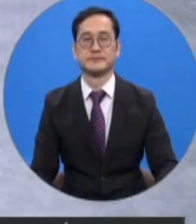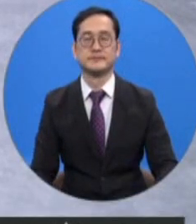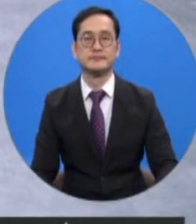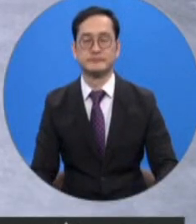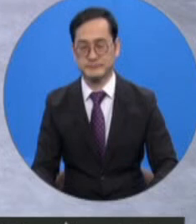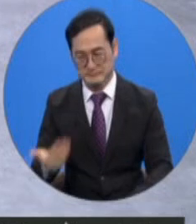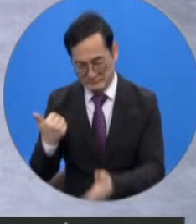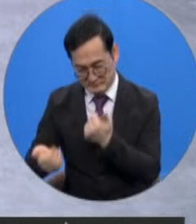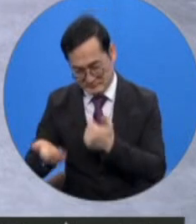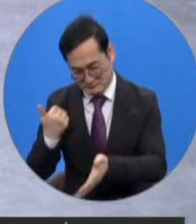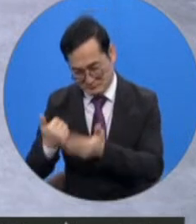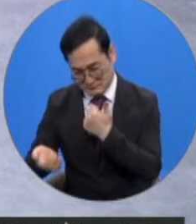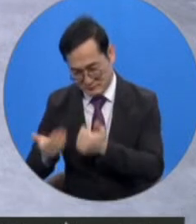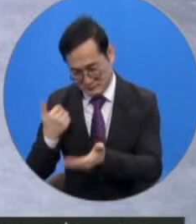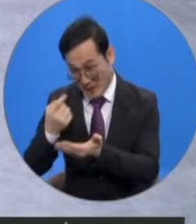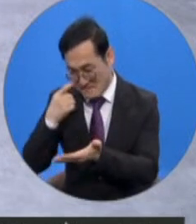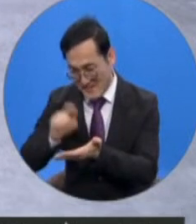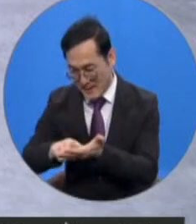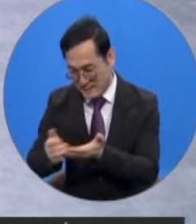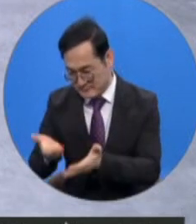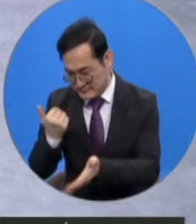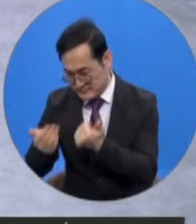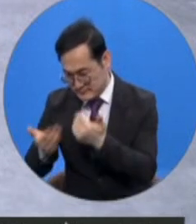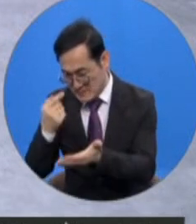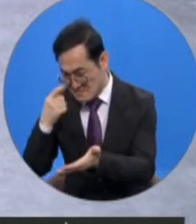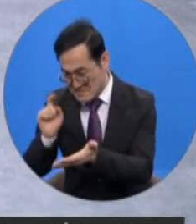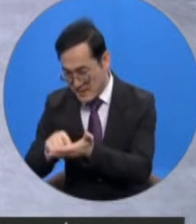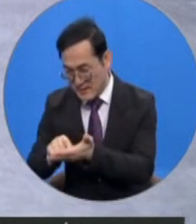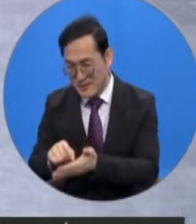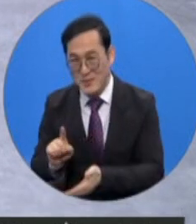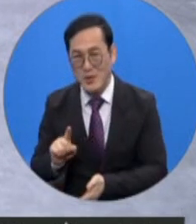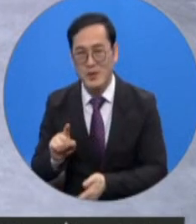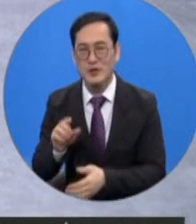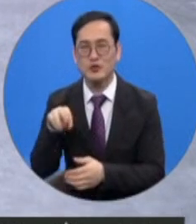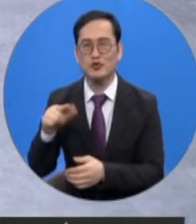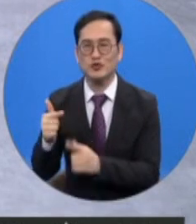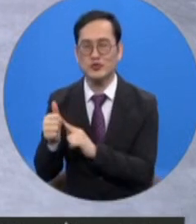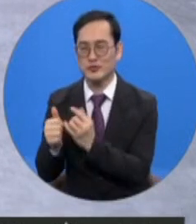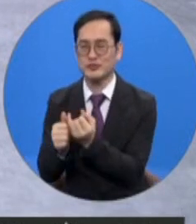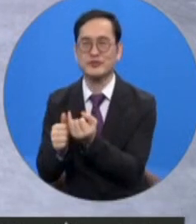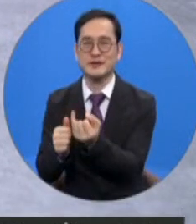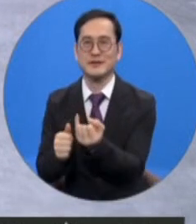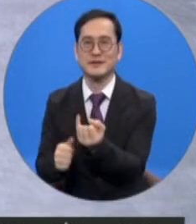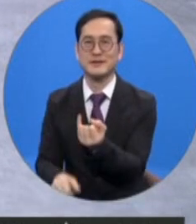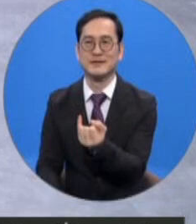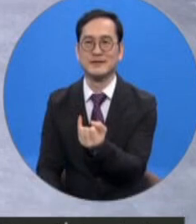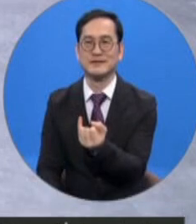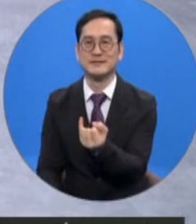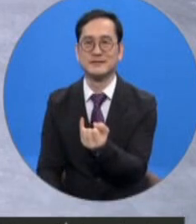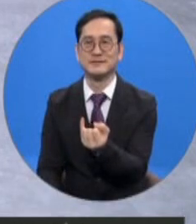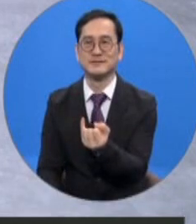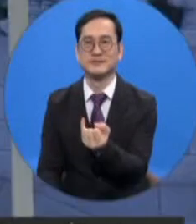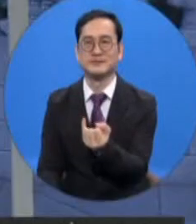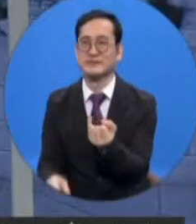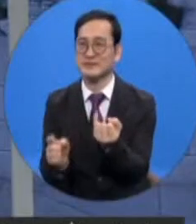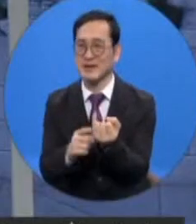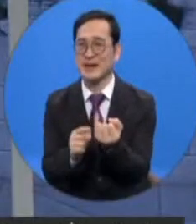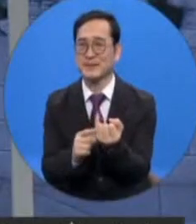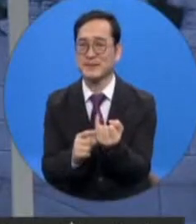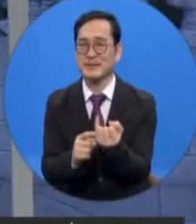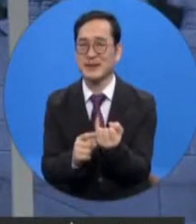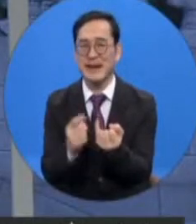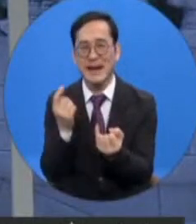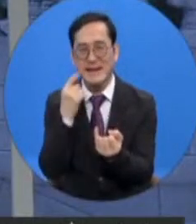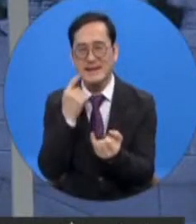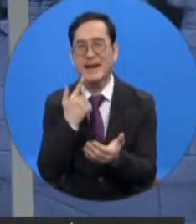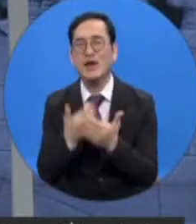파면팔수록 김건희 출구찾기 윤석열 후보가 국민들에게 재차 사과의 의사를 밝혔습니다.